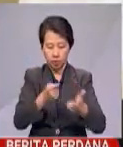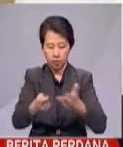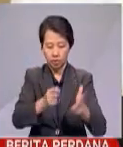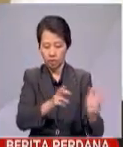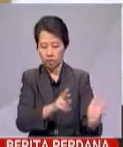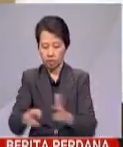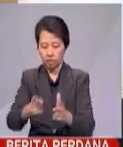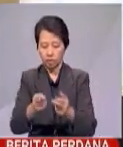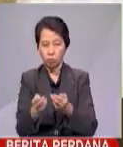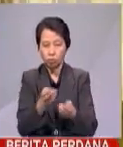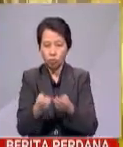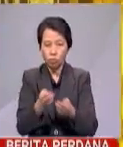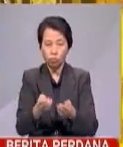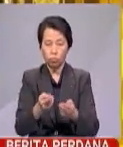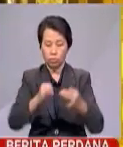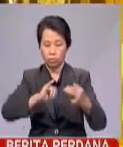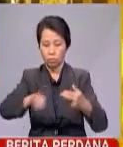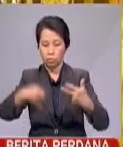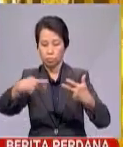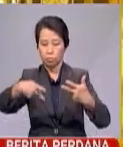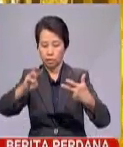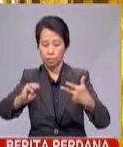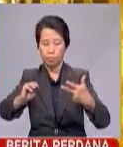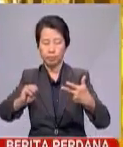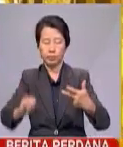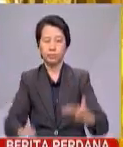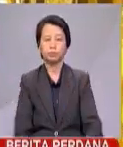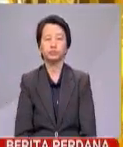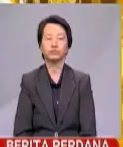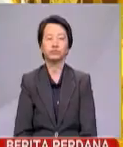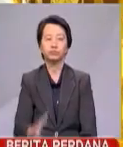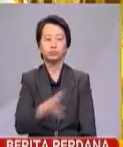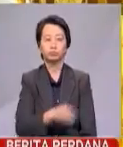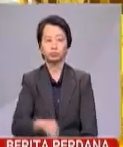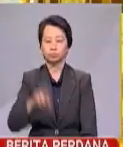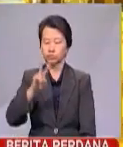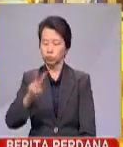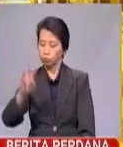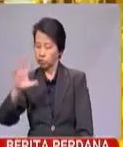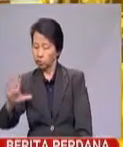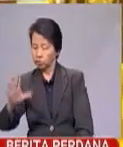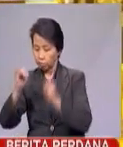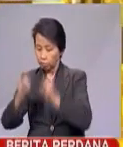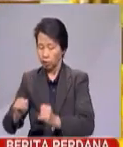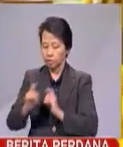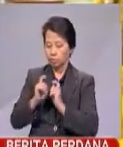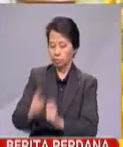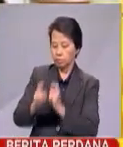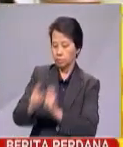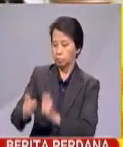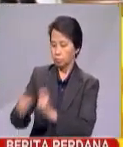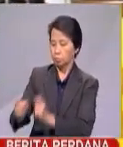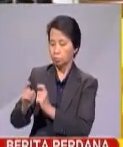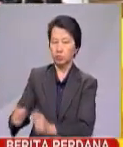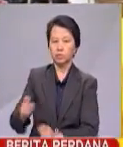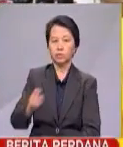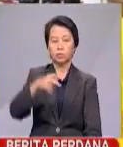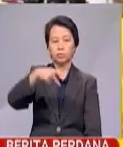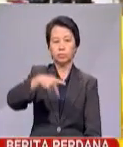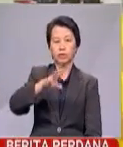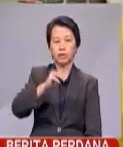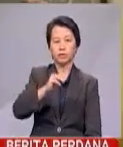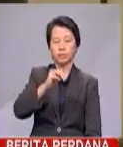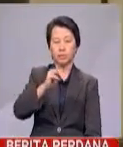dan Perancangan Pengurusan Jabatan Perdana Menteri. Sementara itu, 25 individu dianugerahkan Panglima Mahkota Wilayah